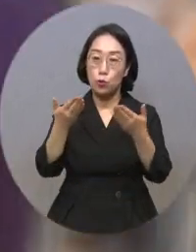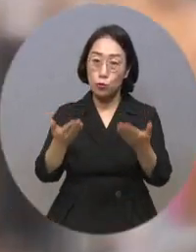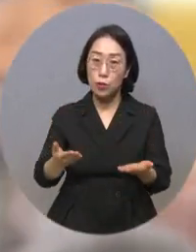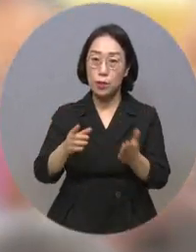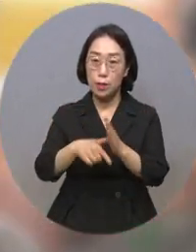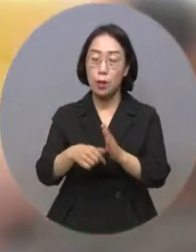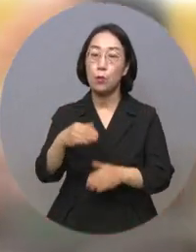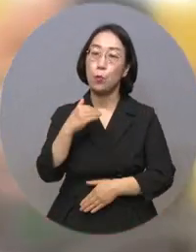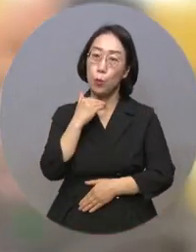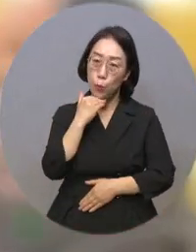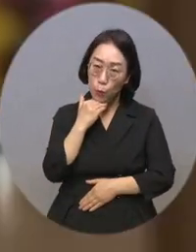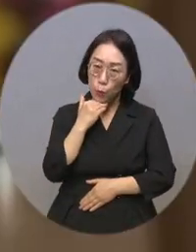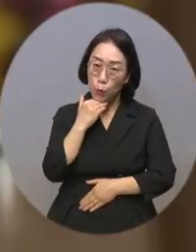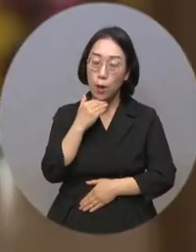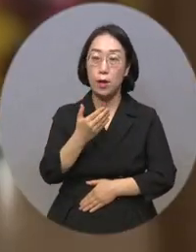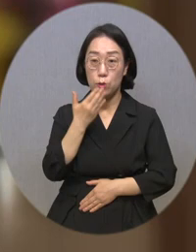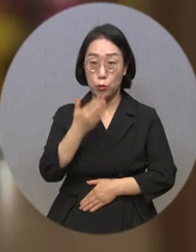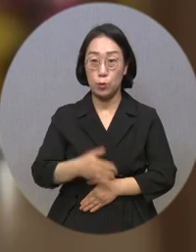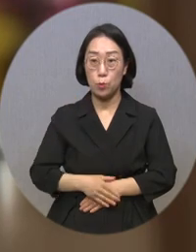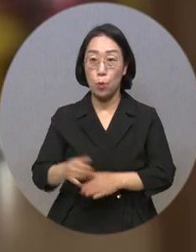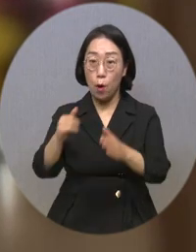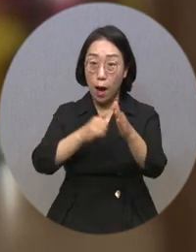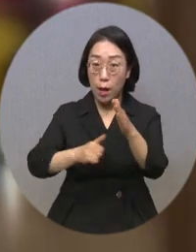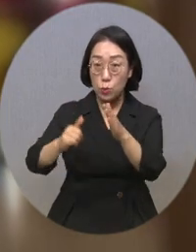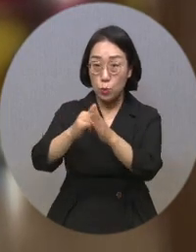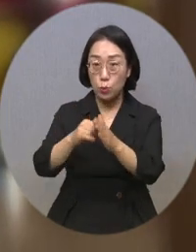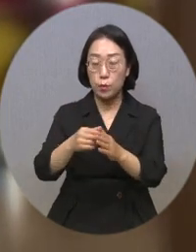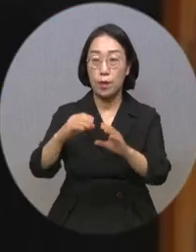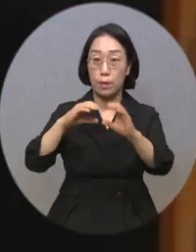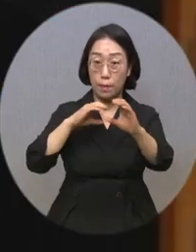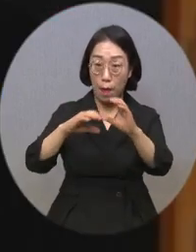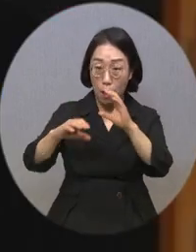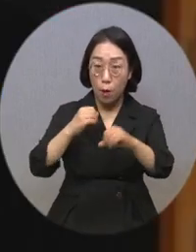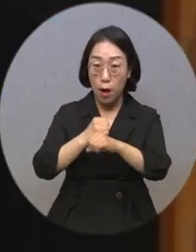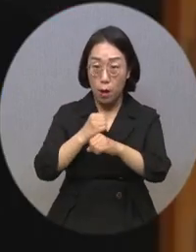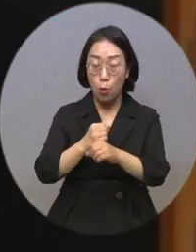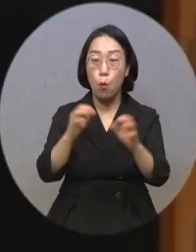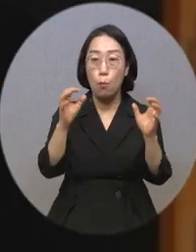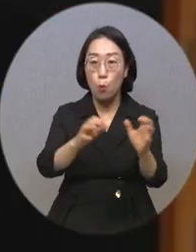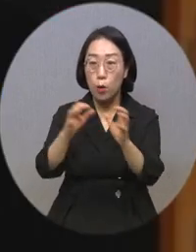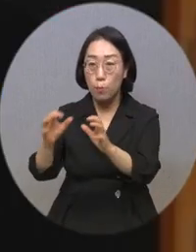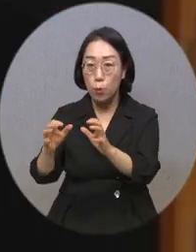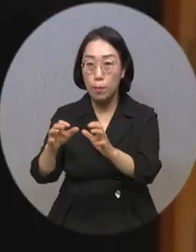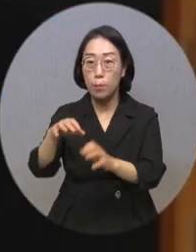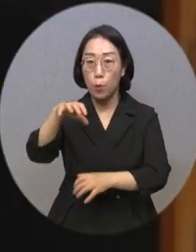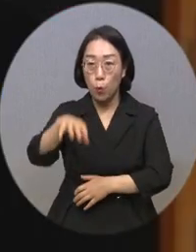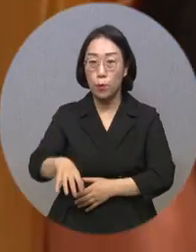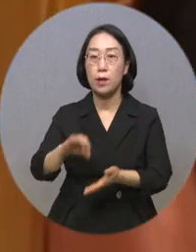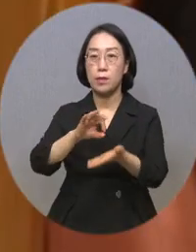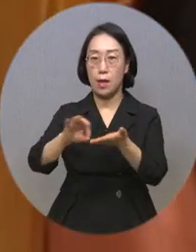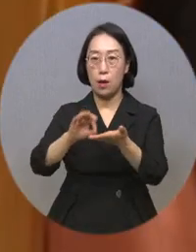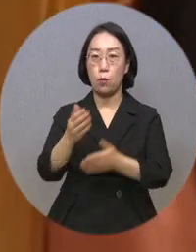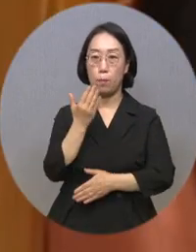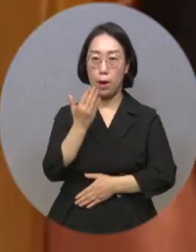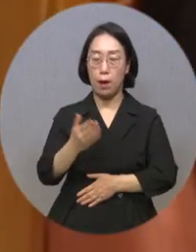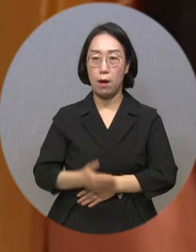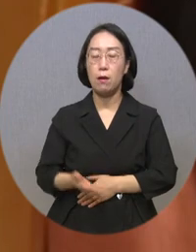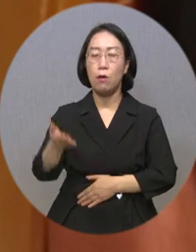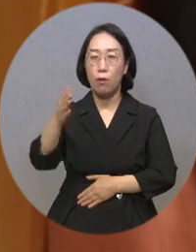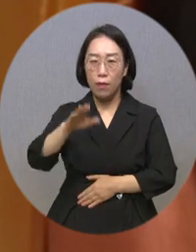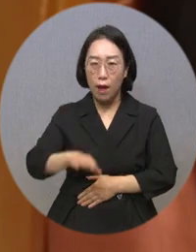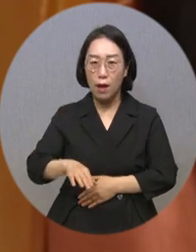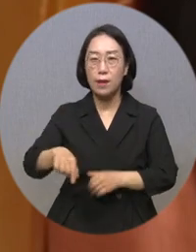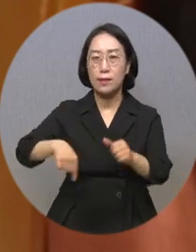시간 동안 휴식하고 거나 가족간 정보를 교환하고 자조모임 등을 지원받을 수 있게 됩니다 다만